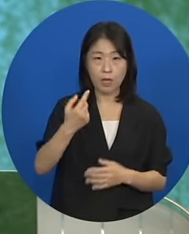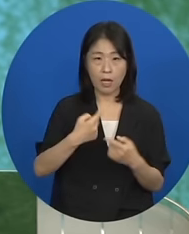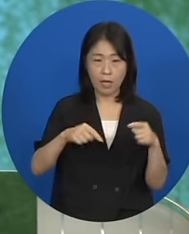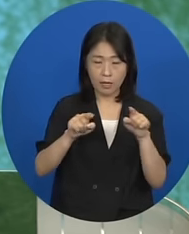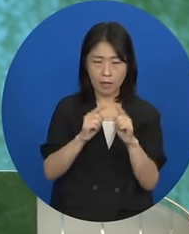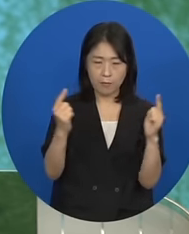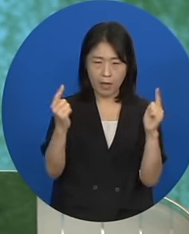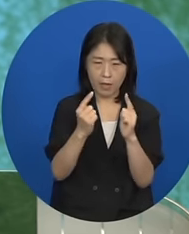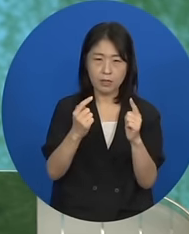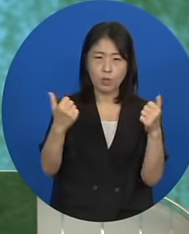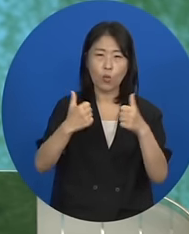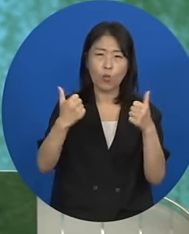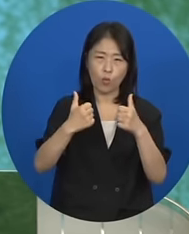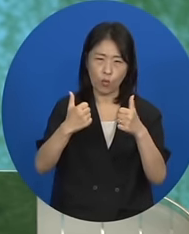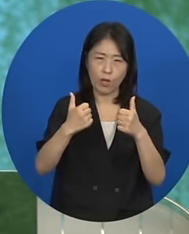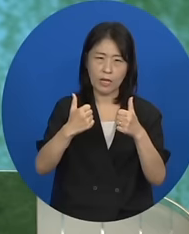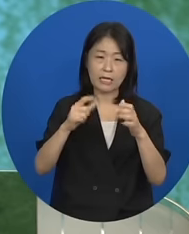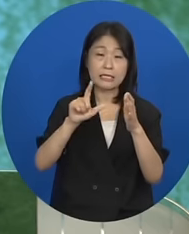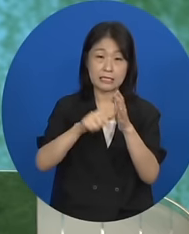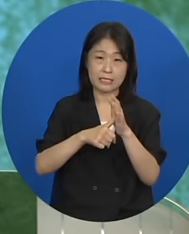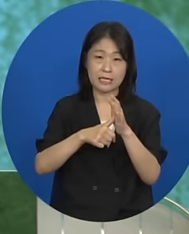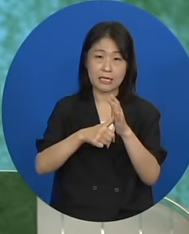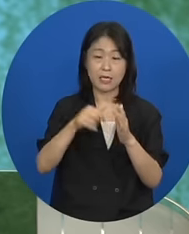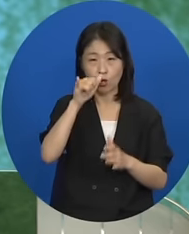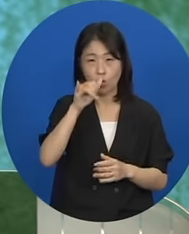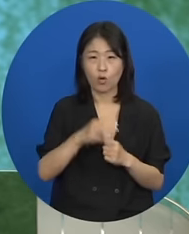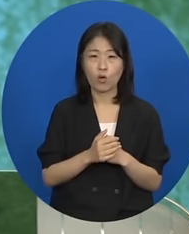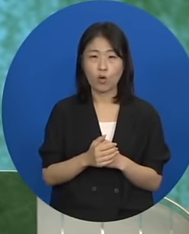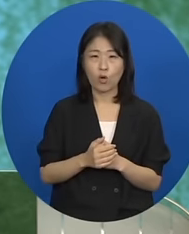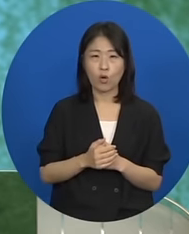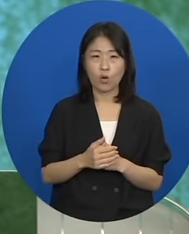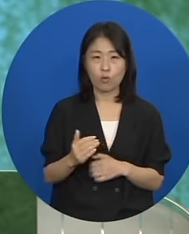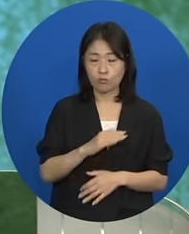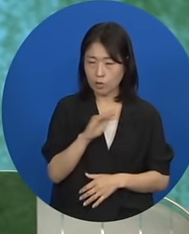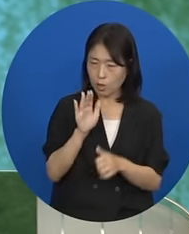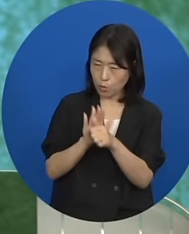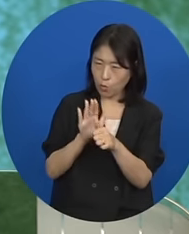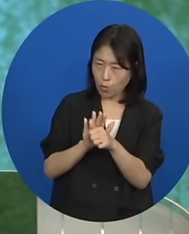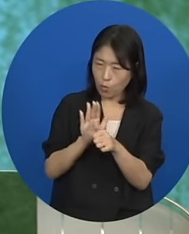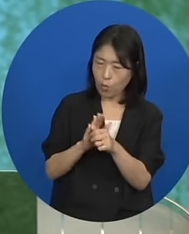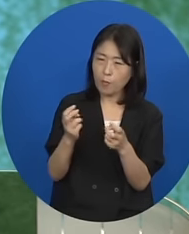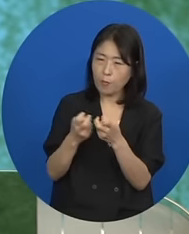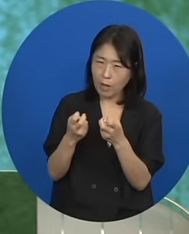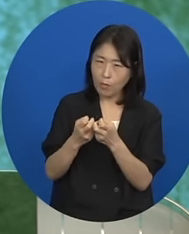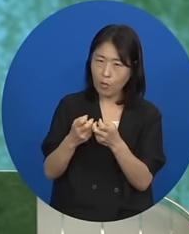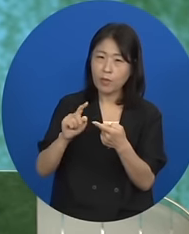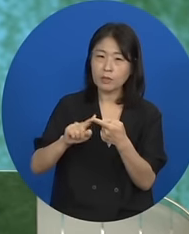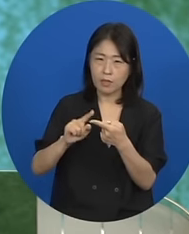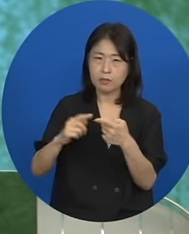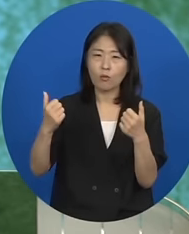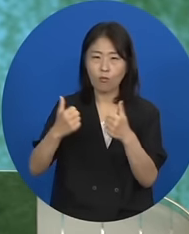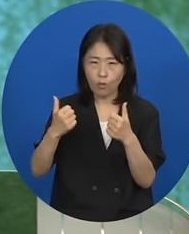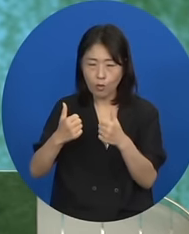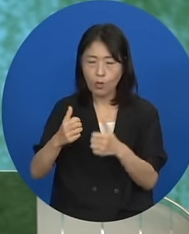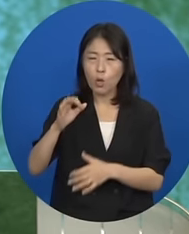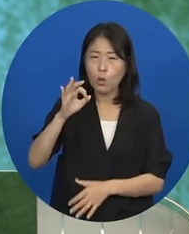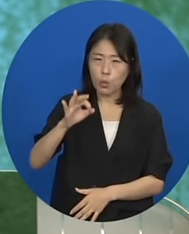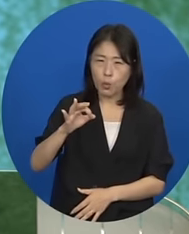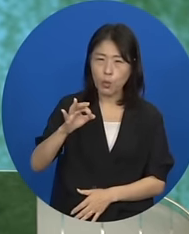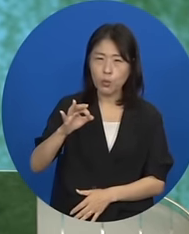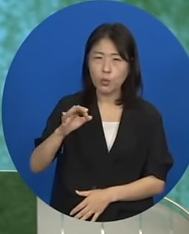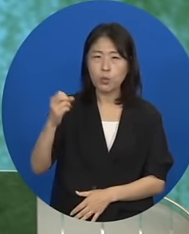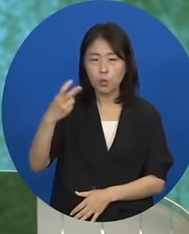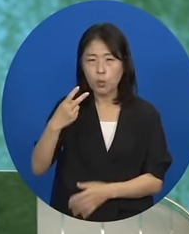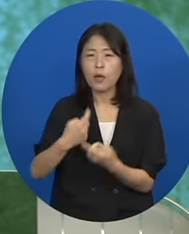어떤 고충이 있는지를 듣고 우리가 도울 수 있는 것이 무엇인지 가장 필요한 것이 뭘까요 정보다 더 중요한 것이